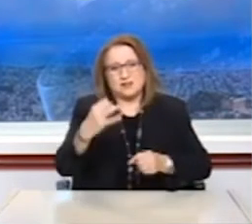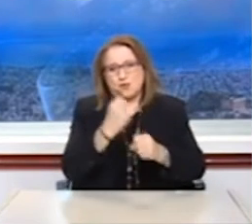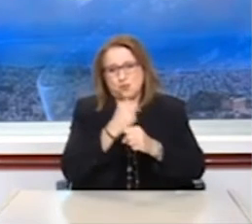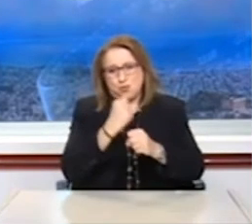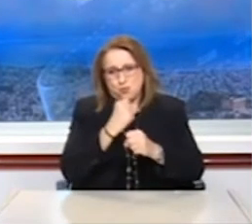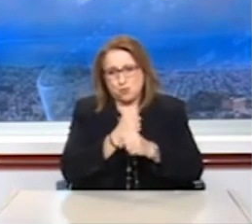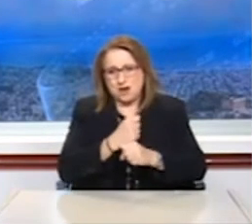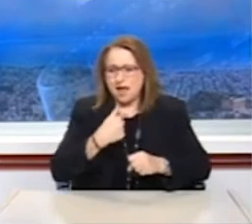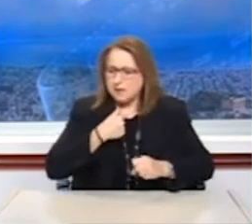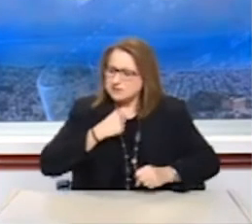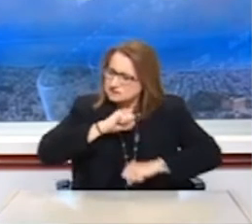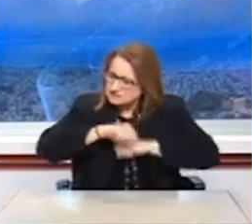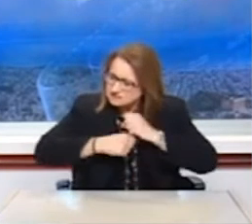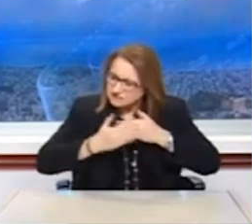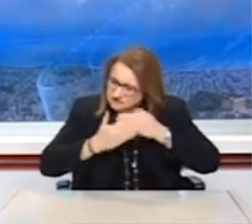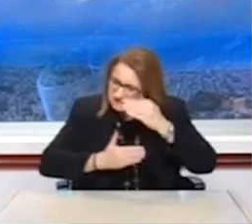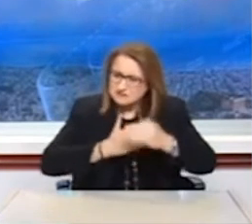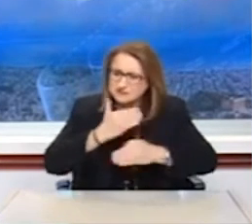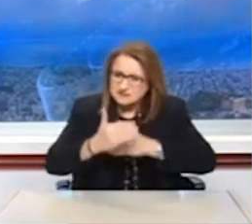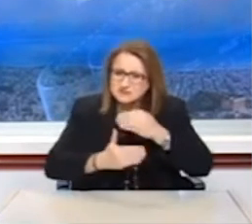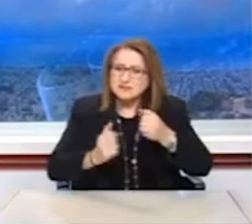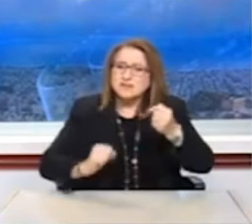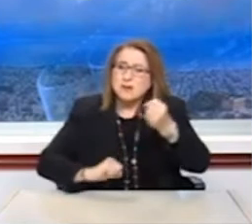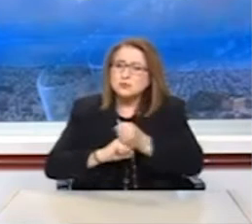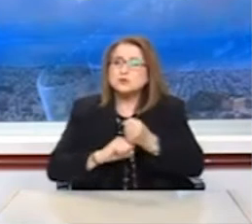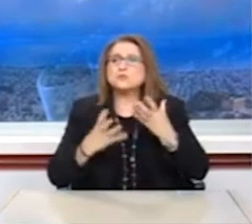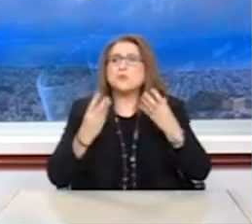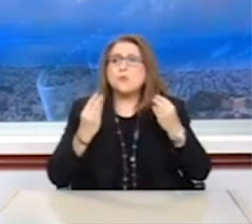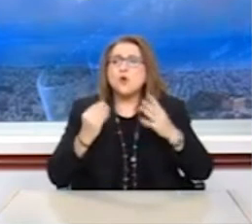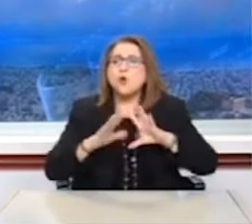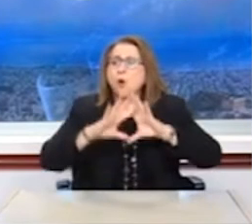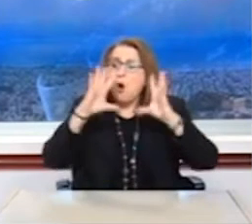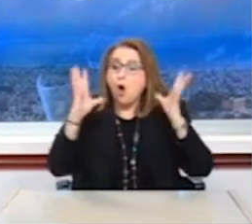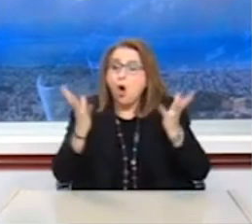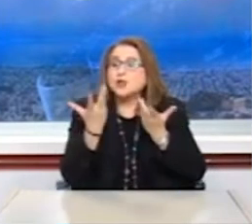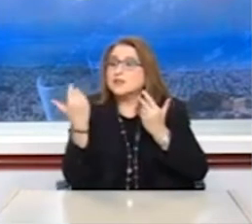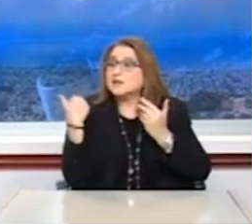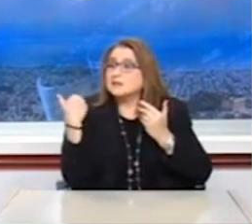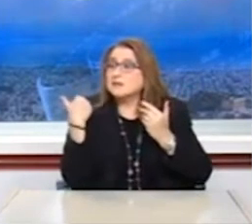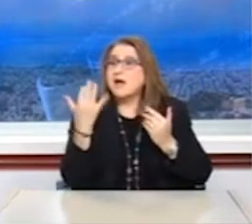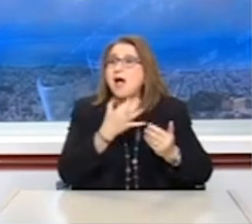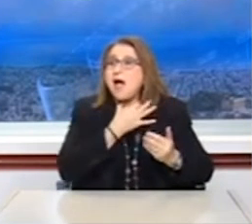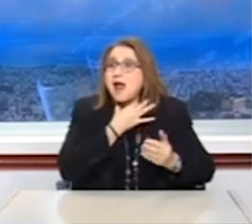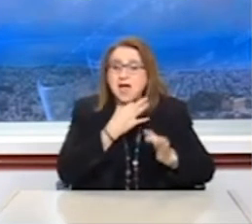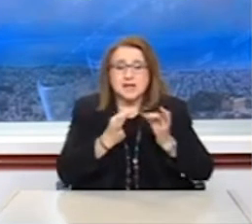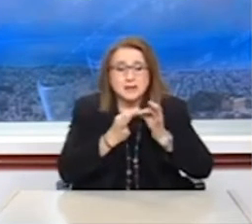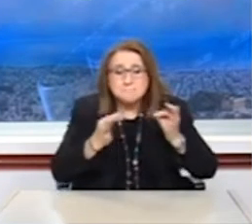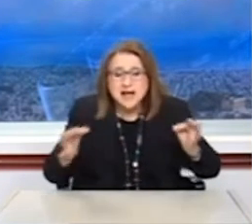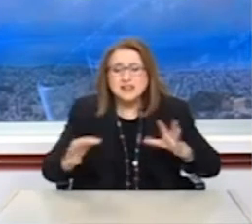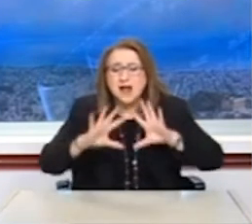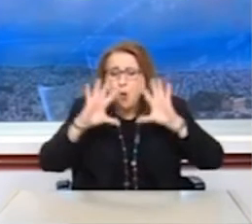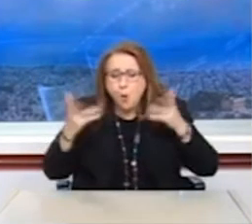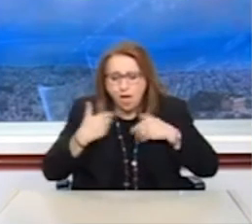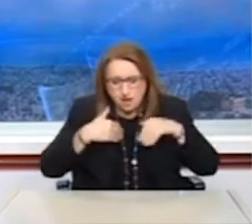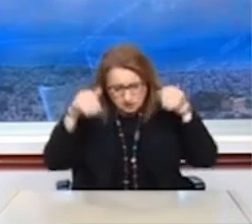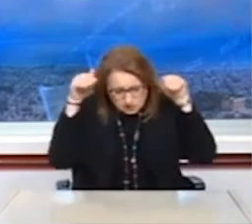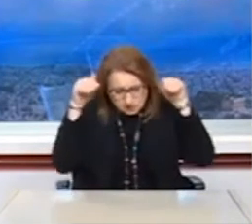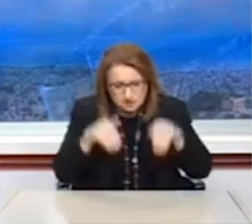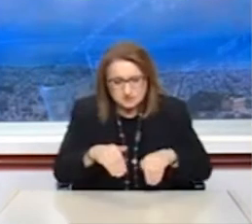όπως χρειαστεί. Θα εφαρμόσουμε όποιο μέτρο χρειαστεί για να προστατεύσουμε τους ανθρώπους